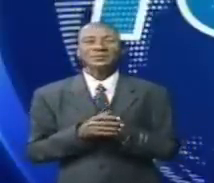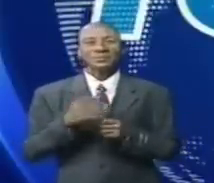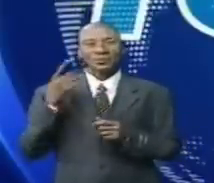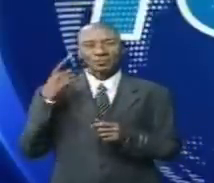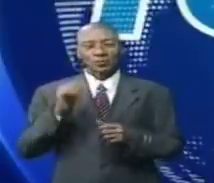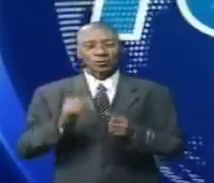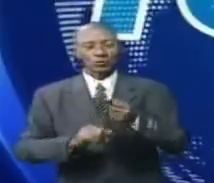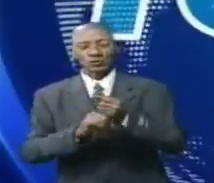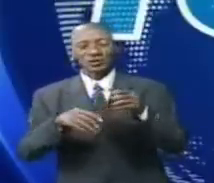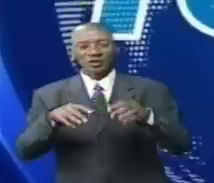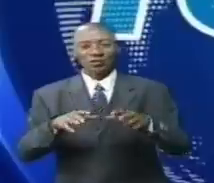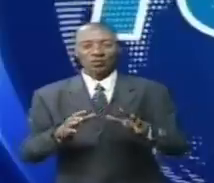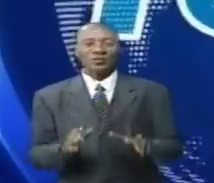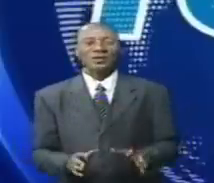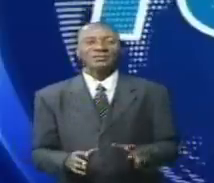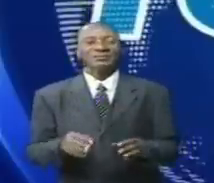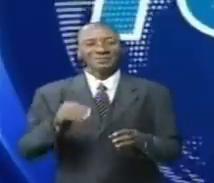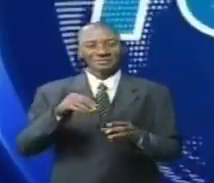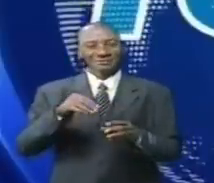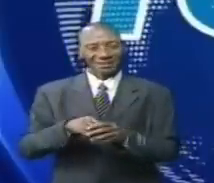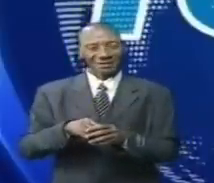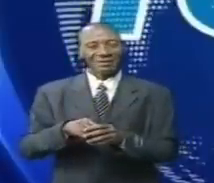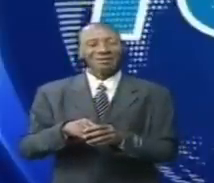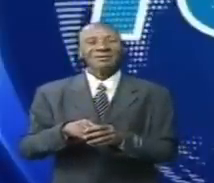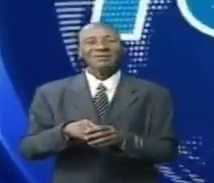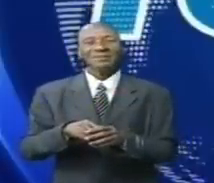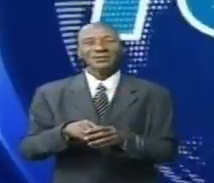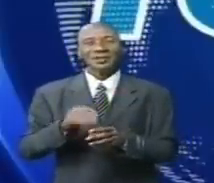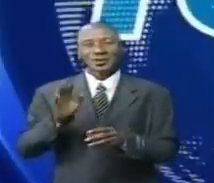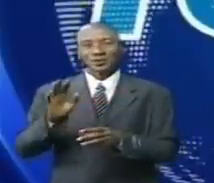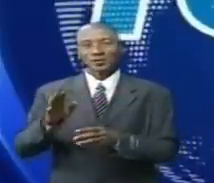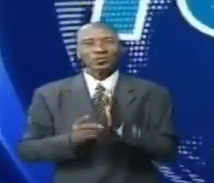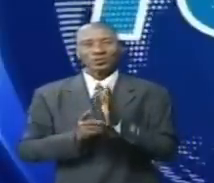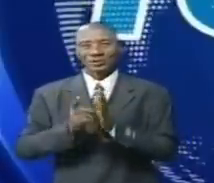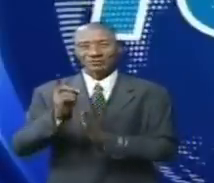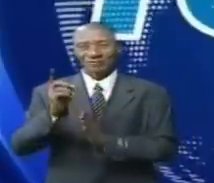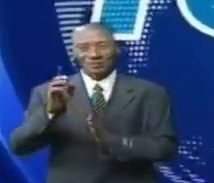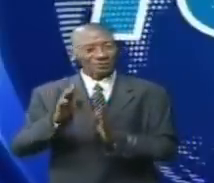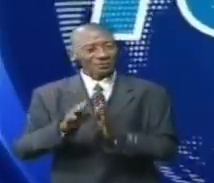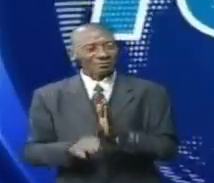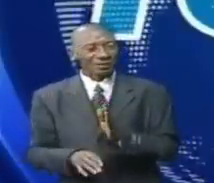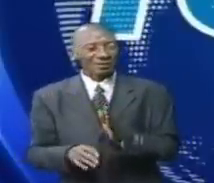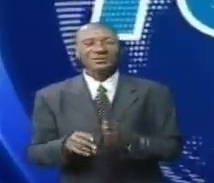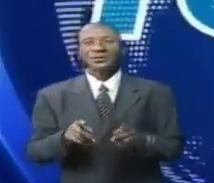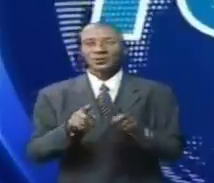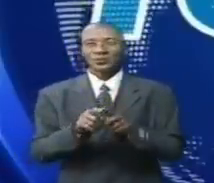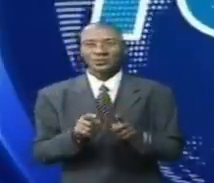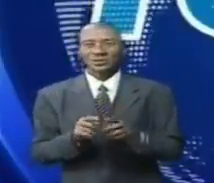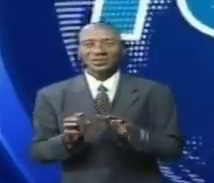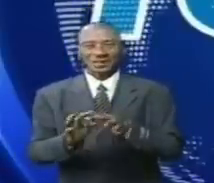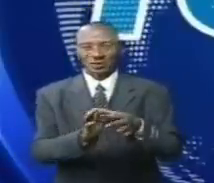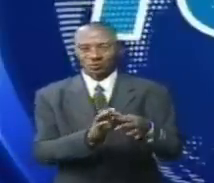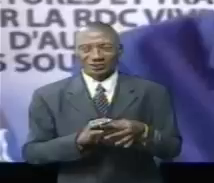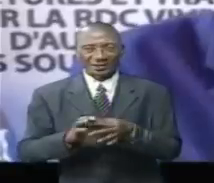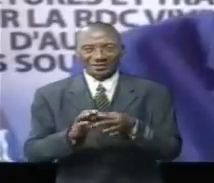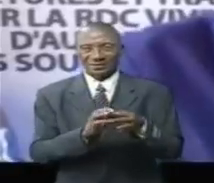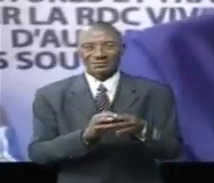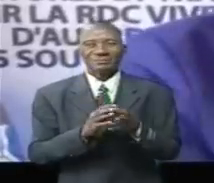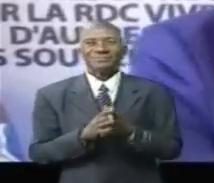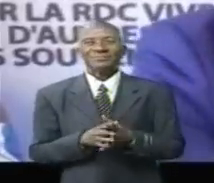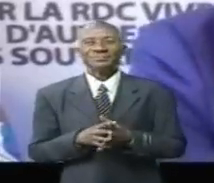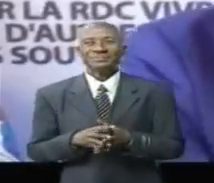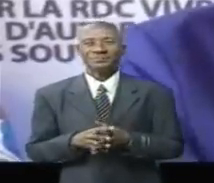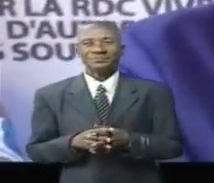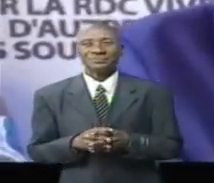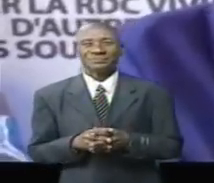peut retenir de cette matinée de sensibilisation organisée par l'Association pour la solidarité des motocyclistes.